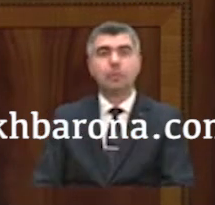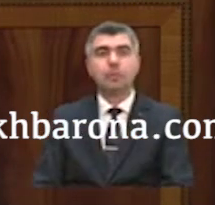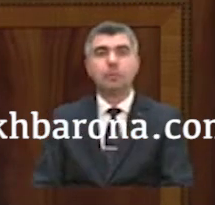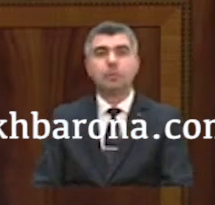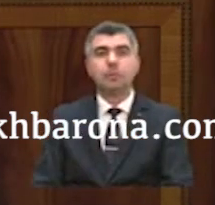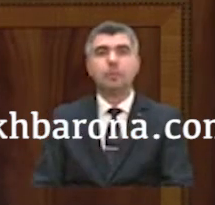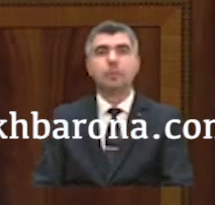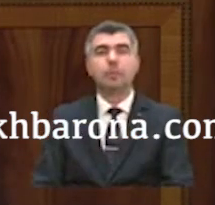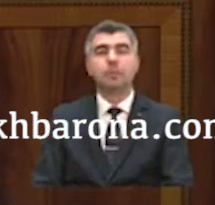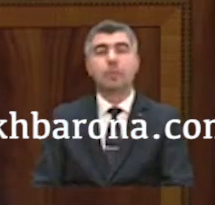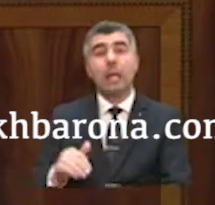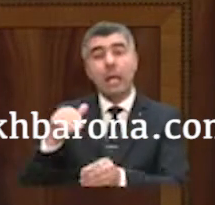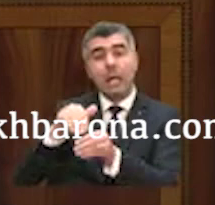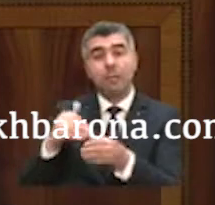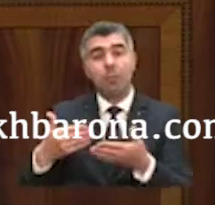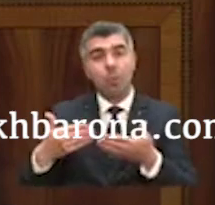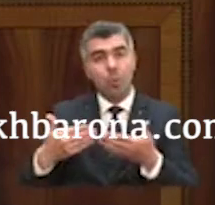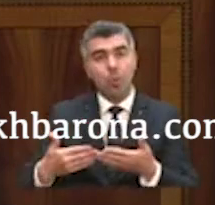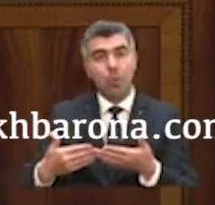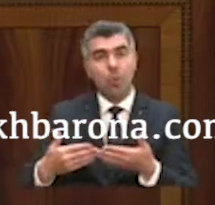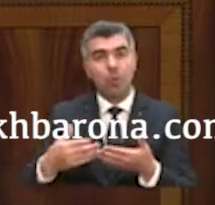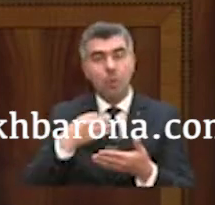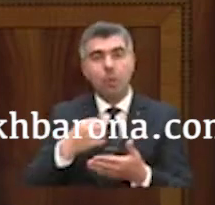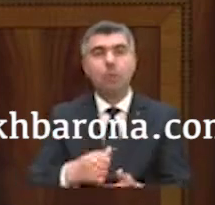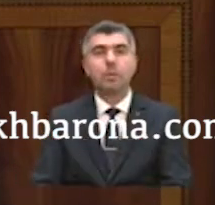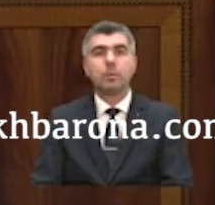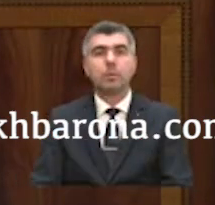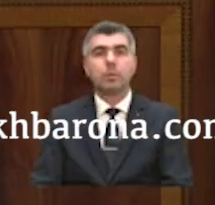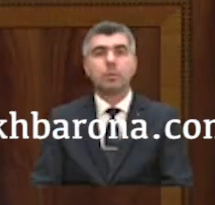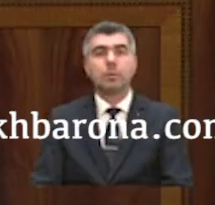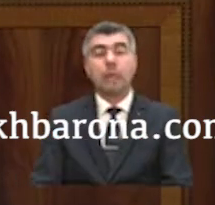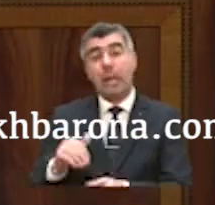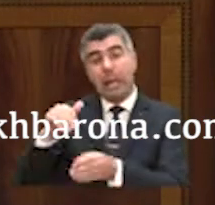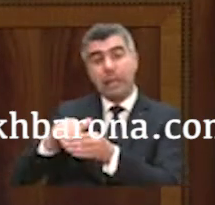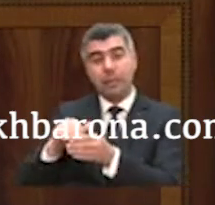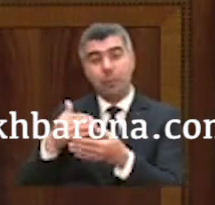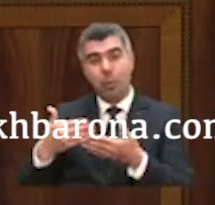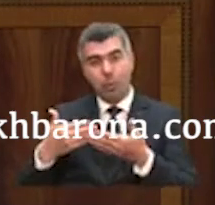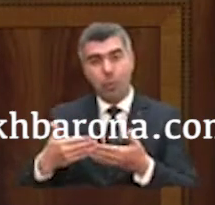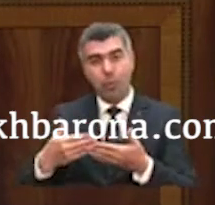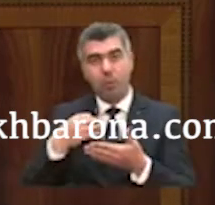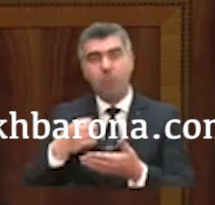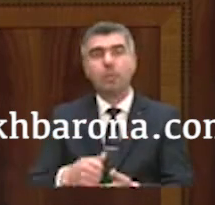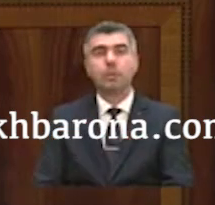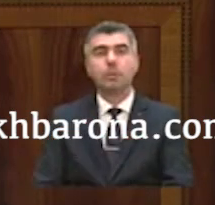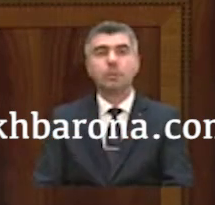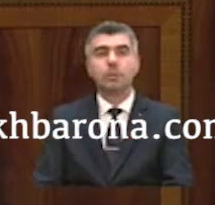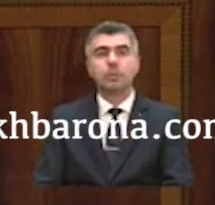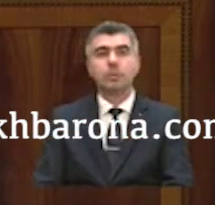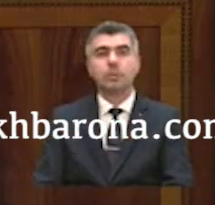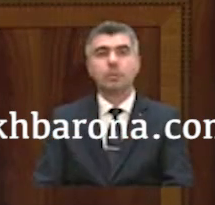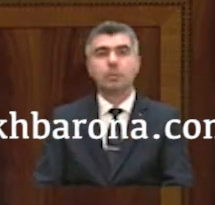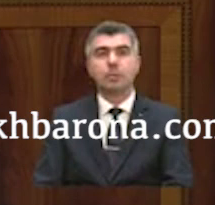اسمع هذا الحزب اللي كيتكلم هذا الحزب اللي كيتكلم